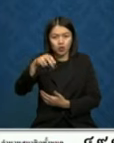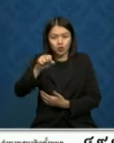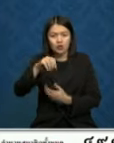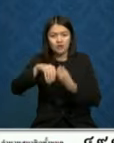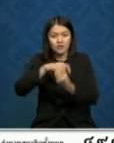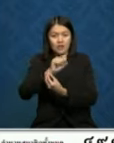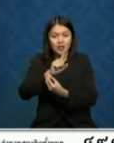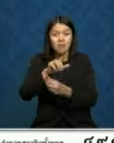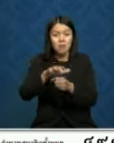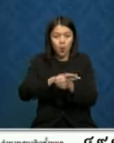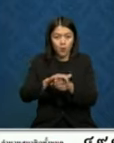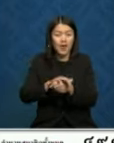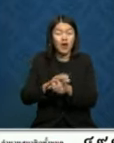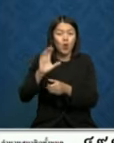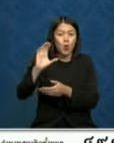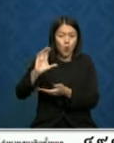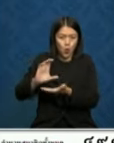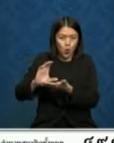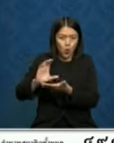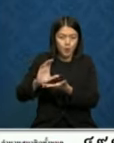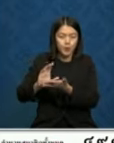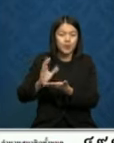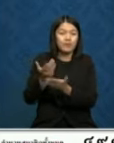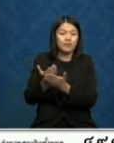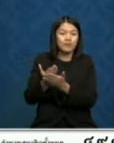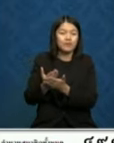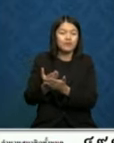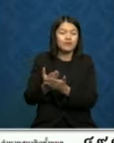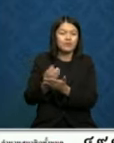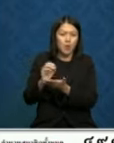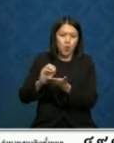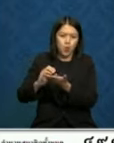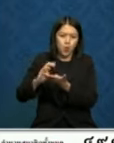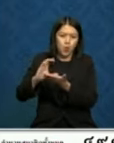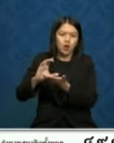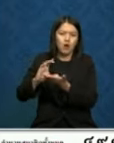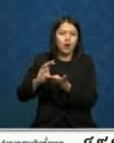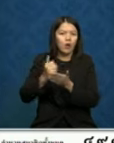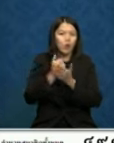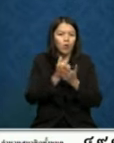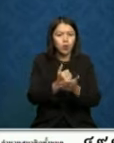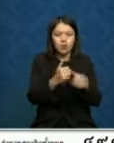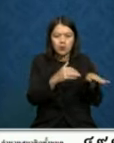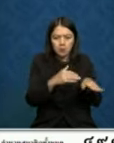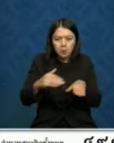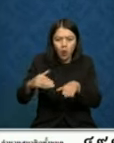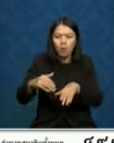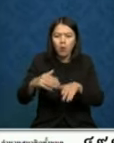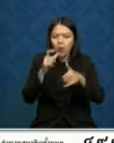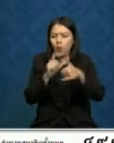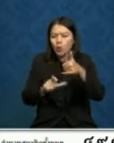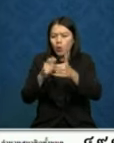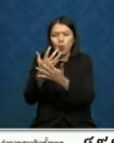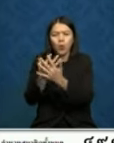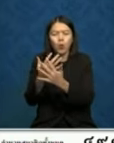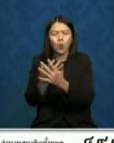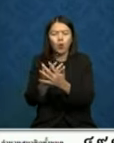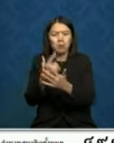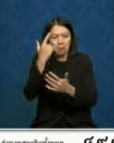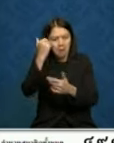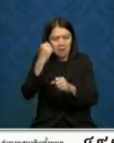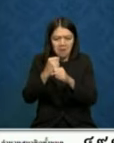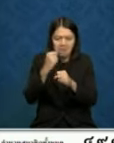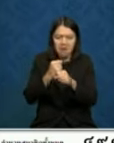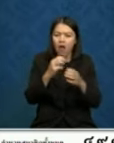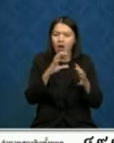ฐกิจพอเพียงก้อนนี้นะคะที่มีการใช้งบประมาณจำนวนมากค่ะแต่ไม่ได้ช่วยเตรียมความพร้อมให้กับผู้ต้องขังให้มีทักษะงาน